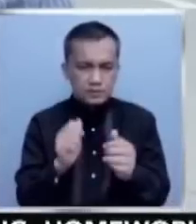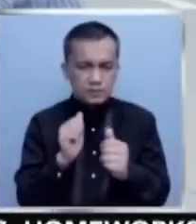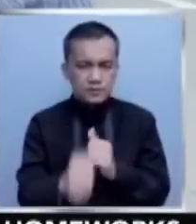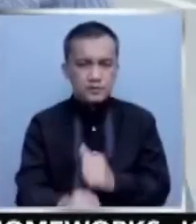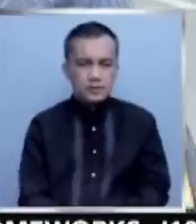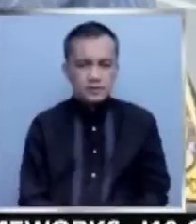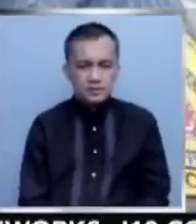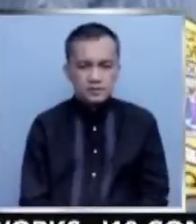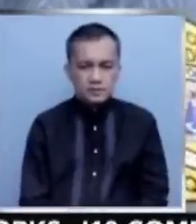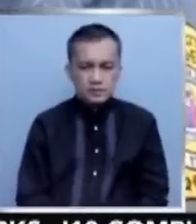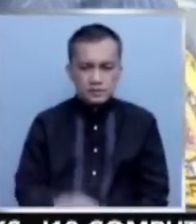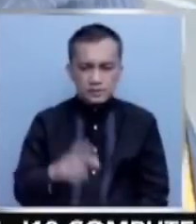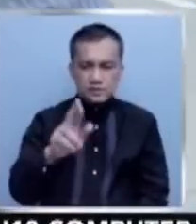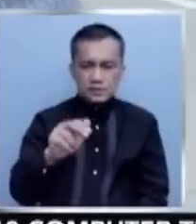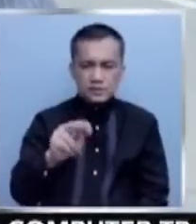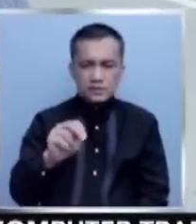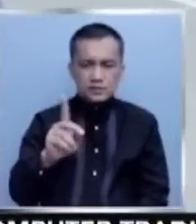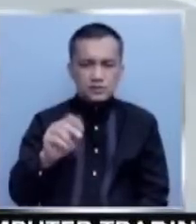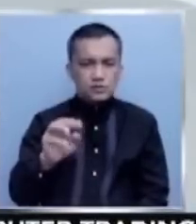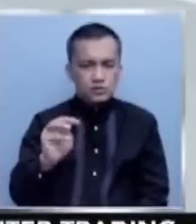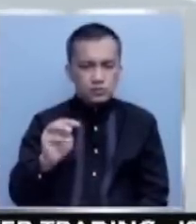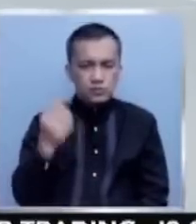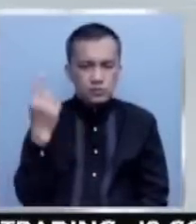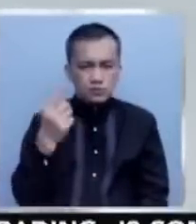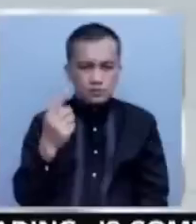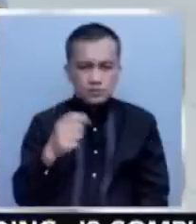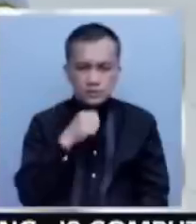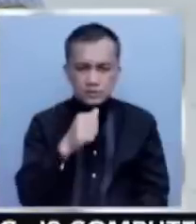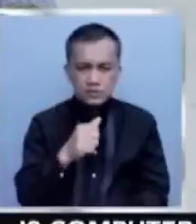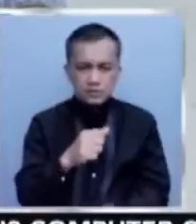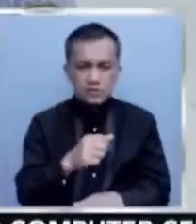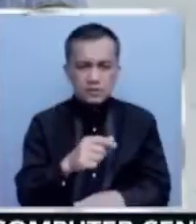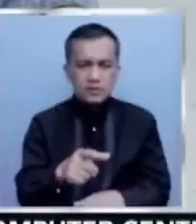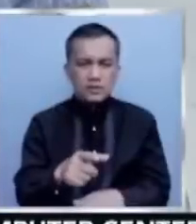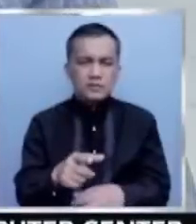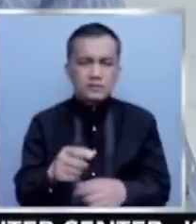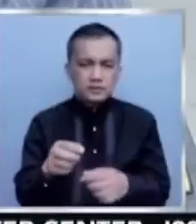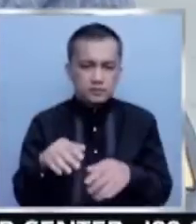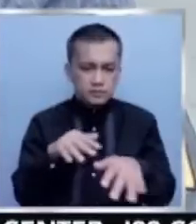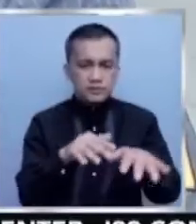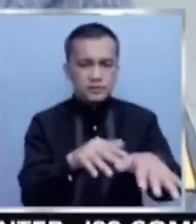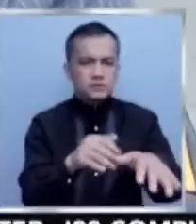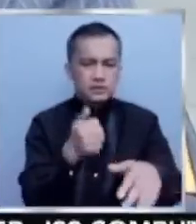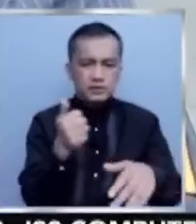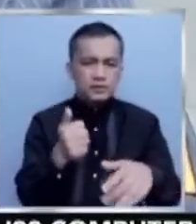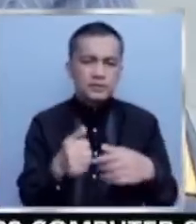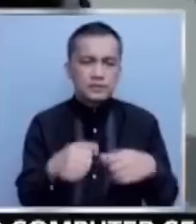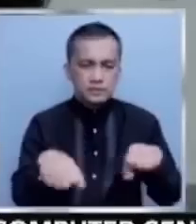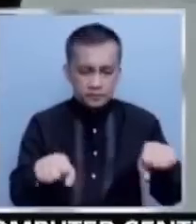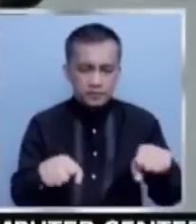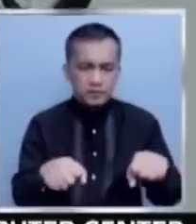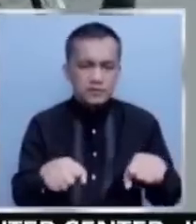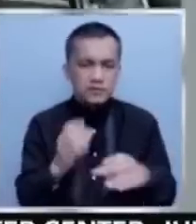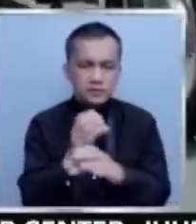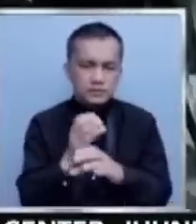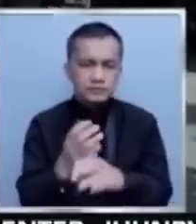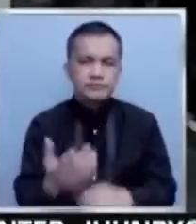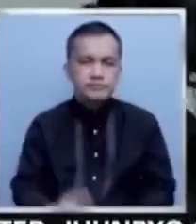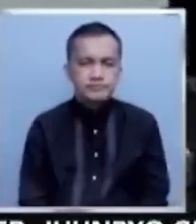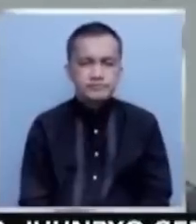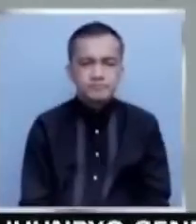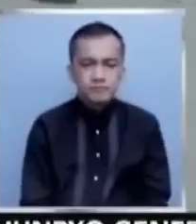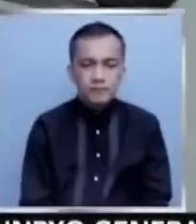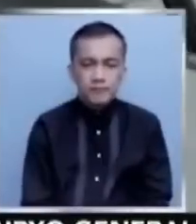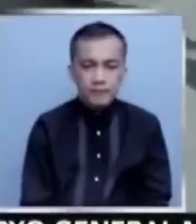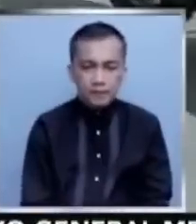random lang naman yon, Para hindi kami makakos ng traffic sa ibang motor vehicle. Kung mapapadaan daw